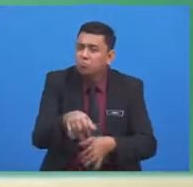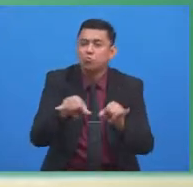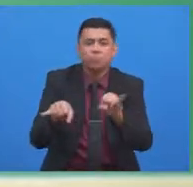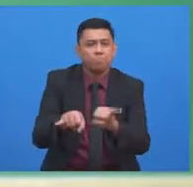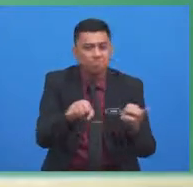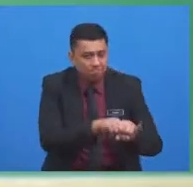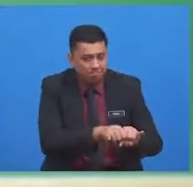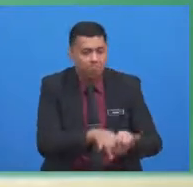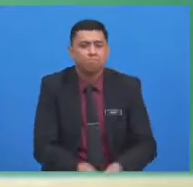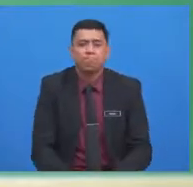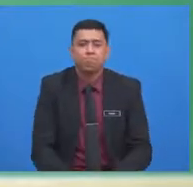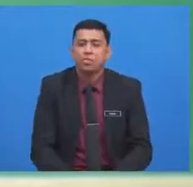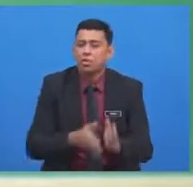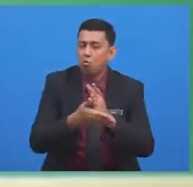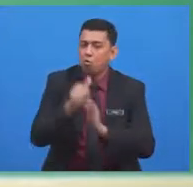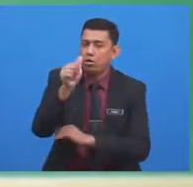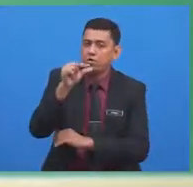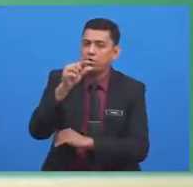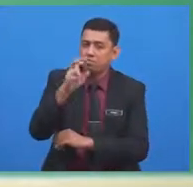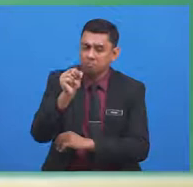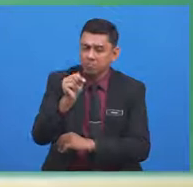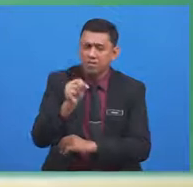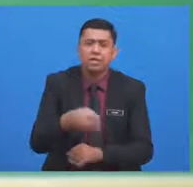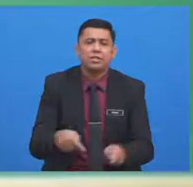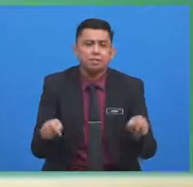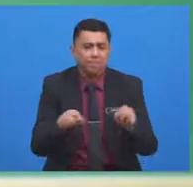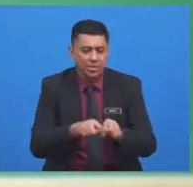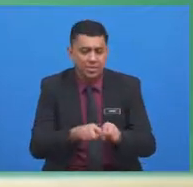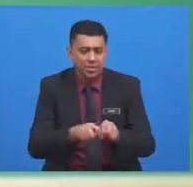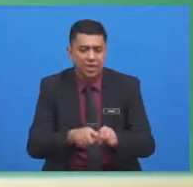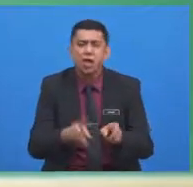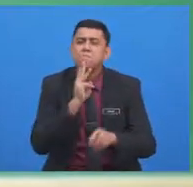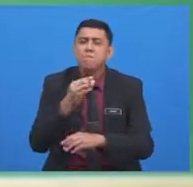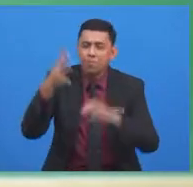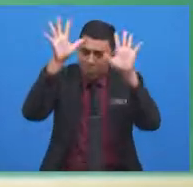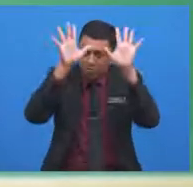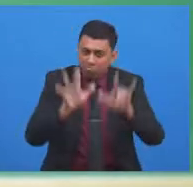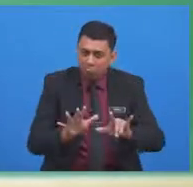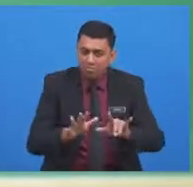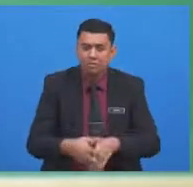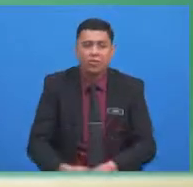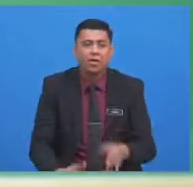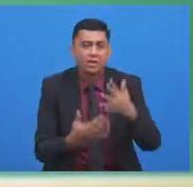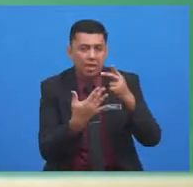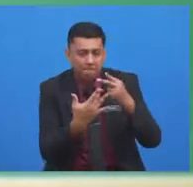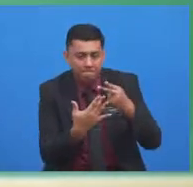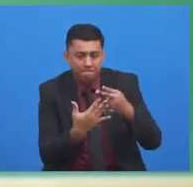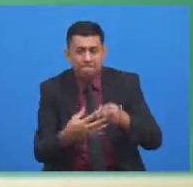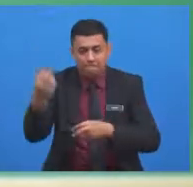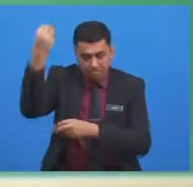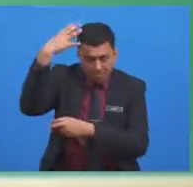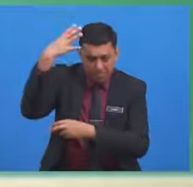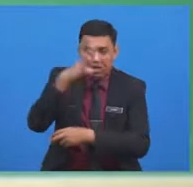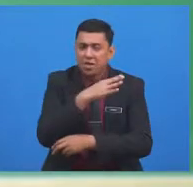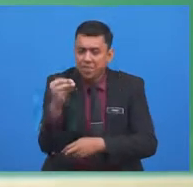oleh ejen-ejen luluh hawa seperti air hujan, haba matahari, ibun, akar tumbuhan dan